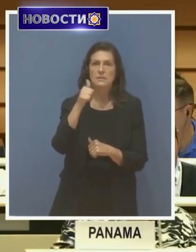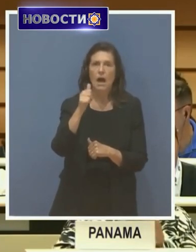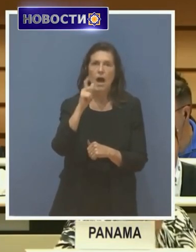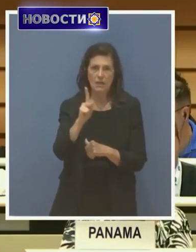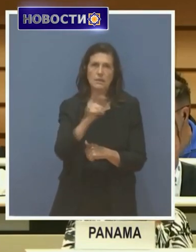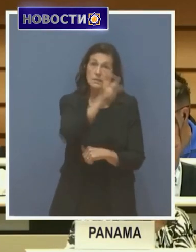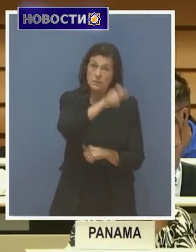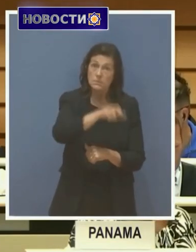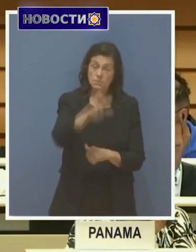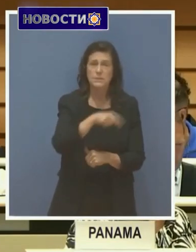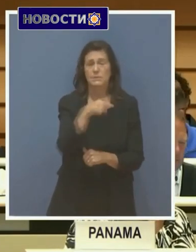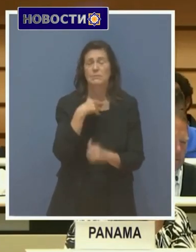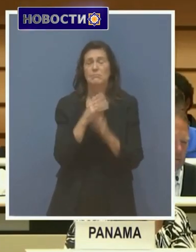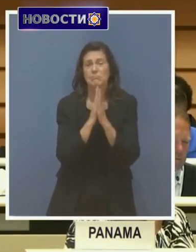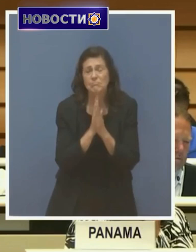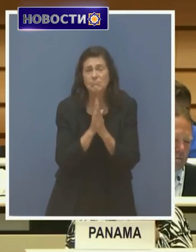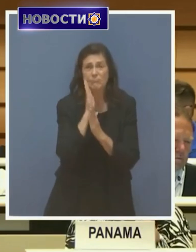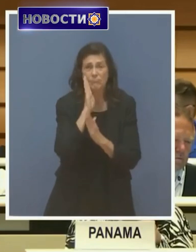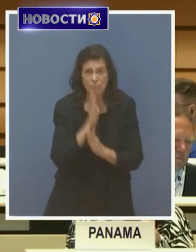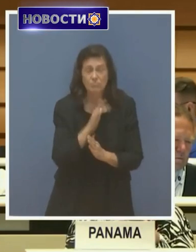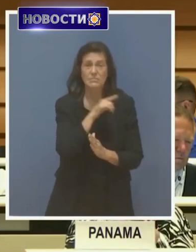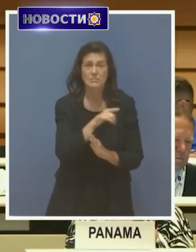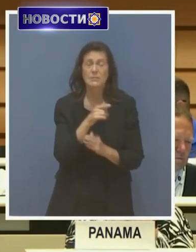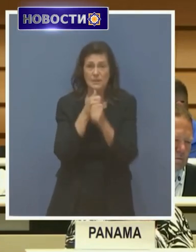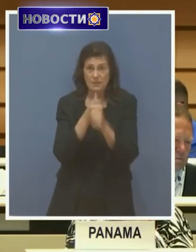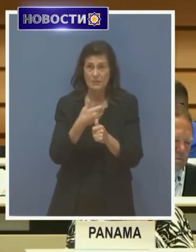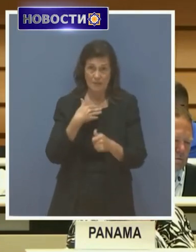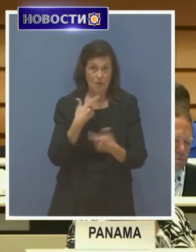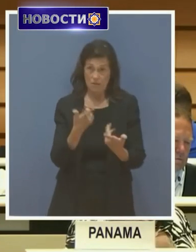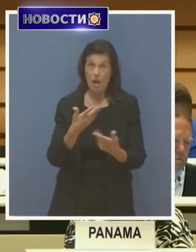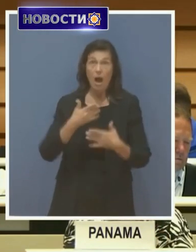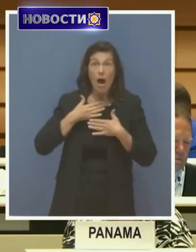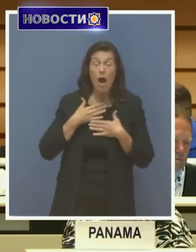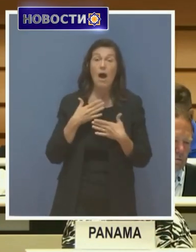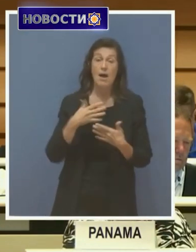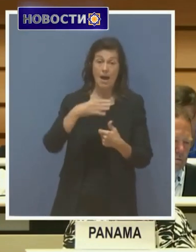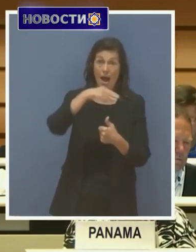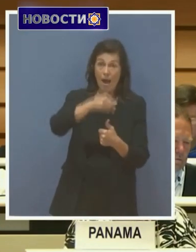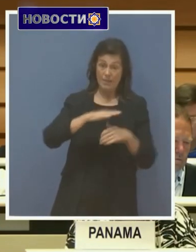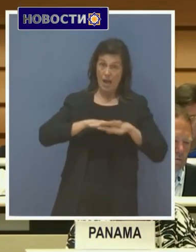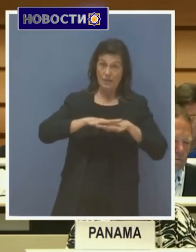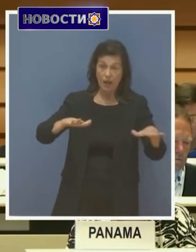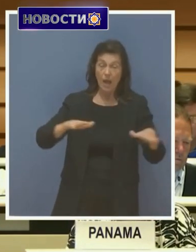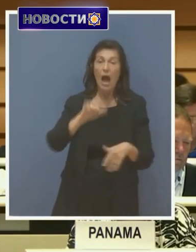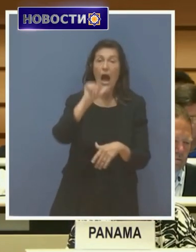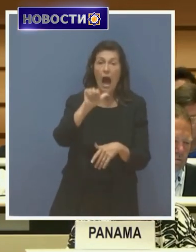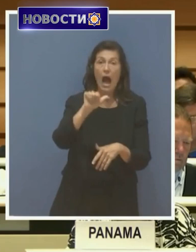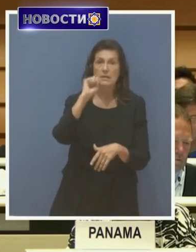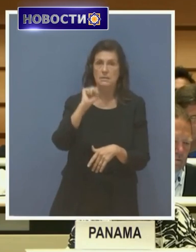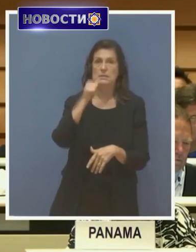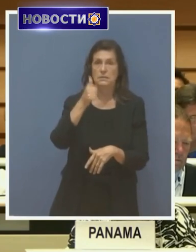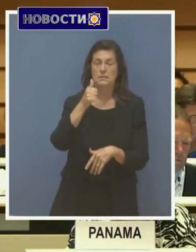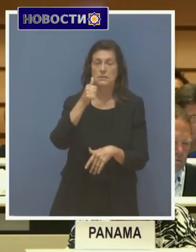под угрозой. Вооруженная блокада со стороны Азербайджана лишает возможности получения медицинской помощи. Заявление международного сообщества